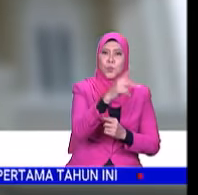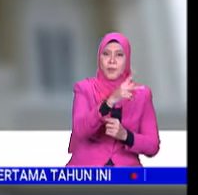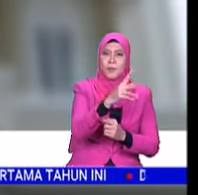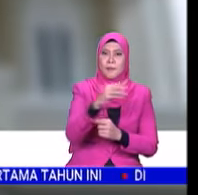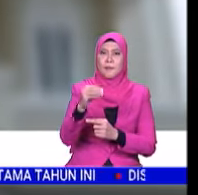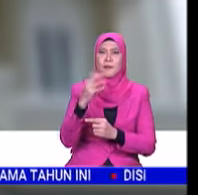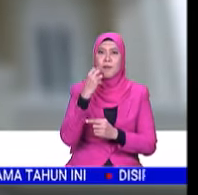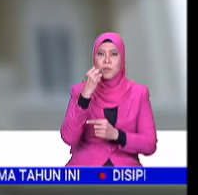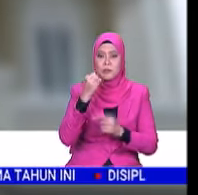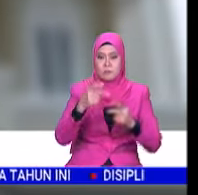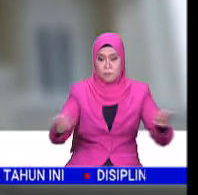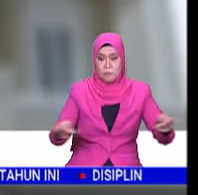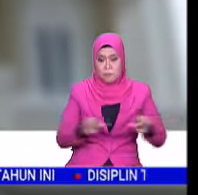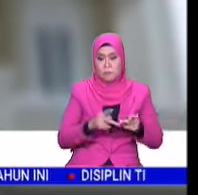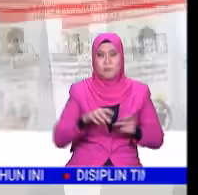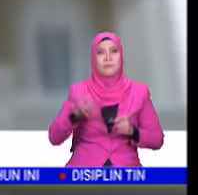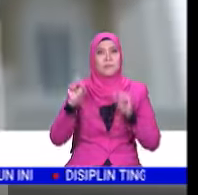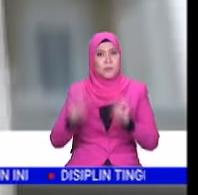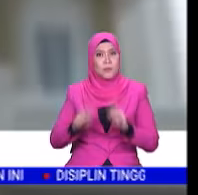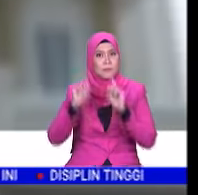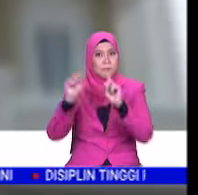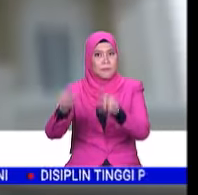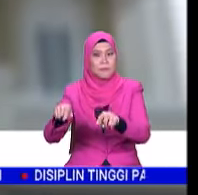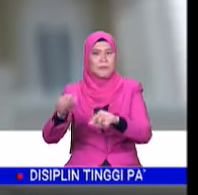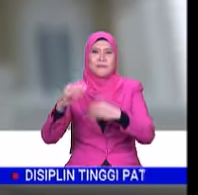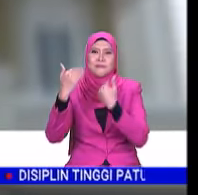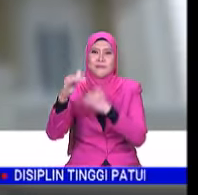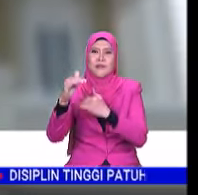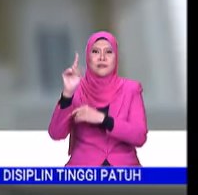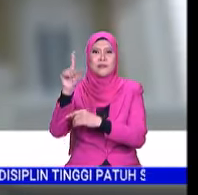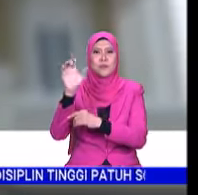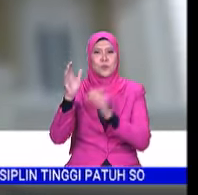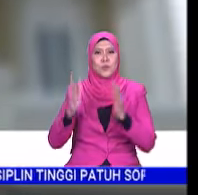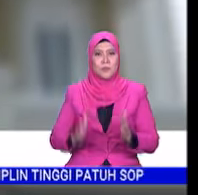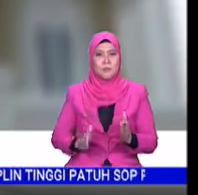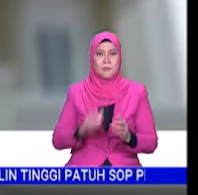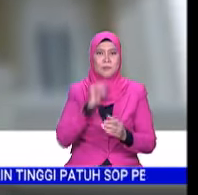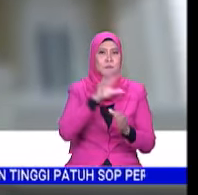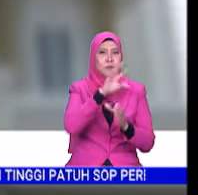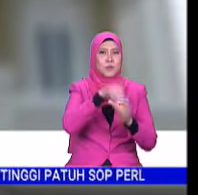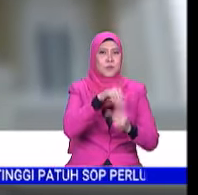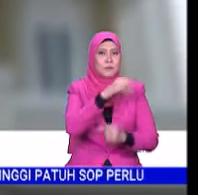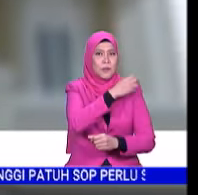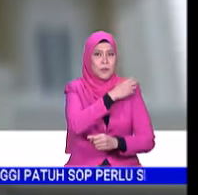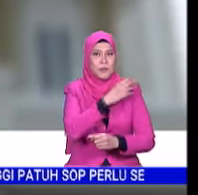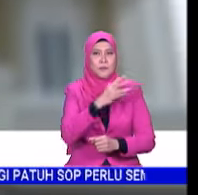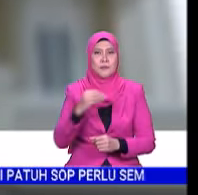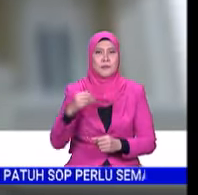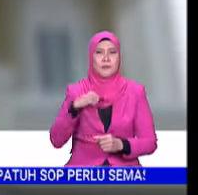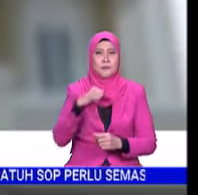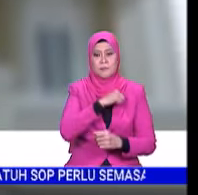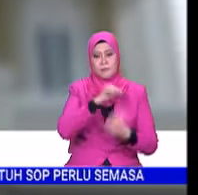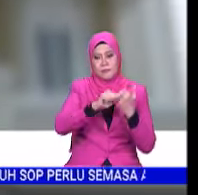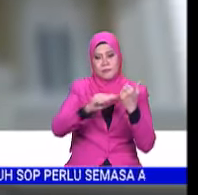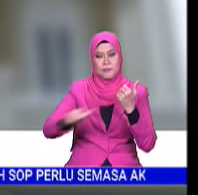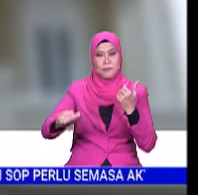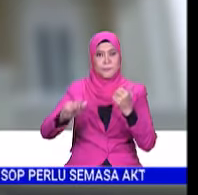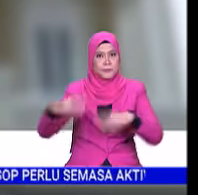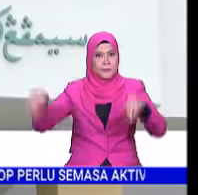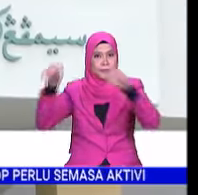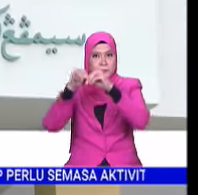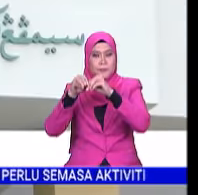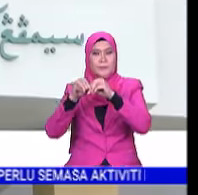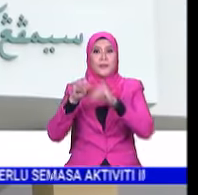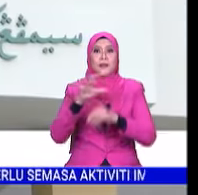jingga, kehadiran jemaah dibenarkan tidak melebihi 100 orang, tidak termasuk pegawai dan ahli jawatan kuasa masjid.